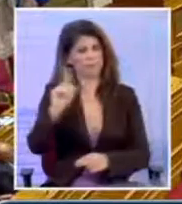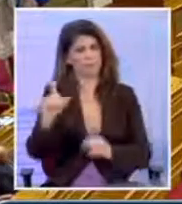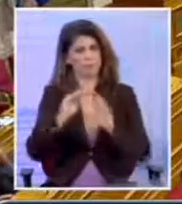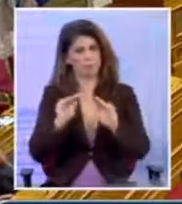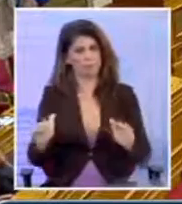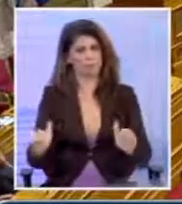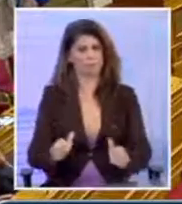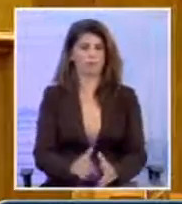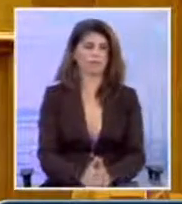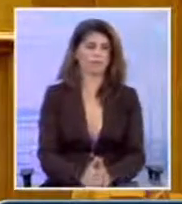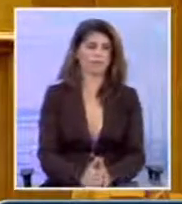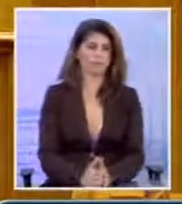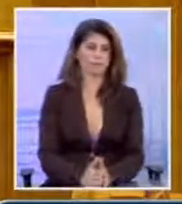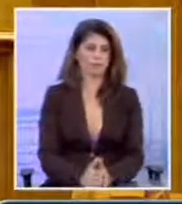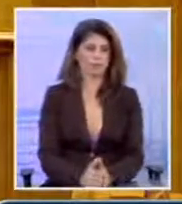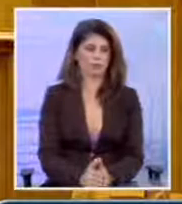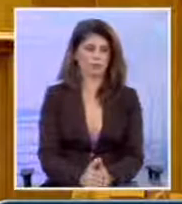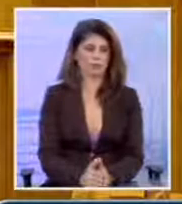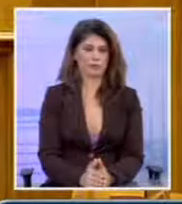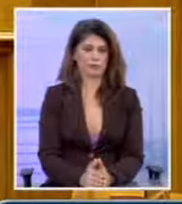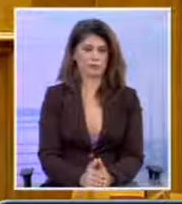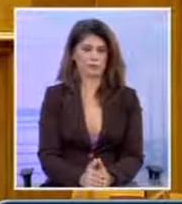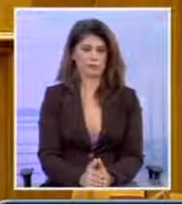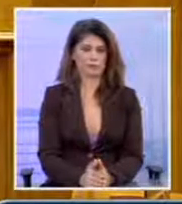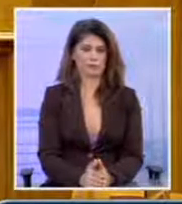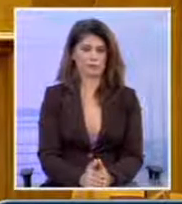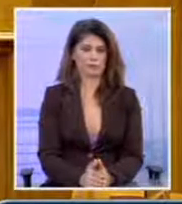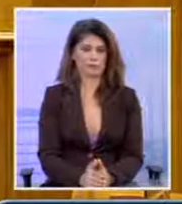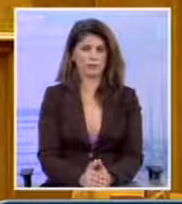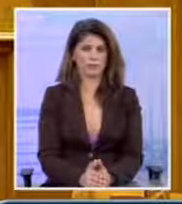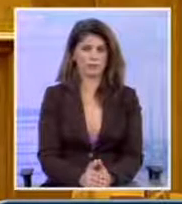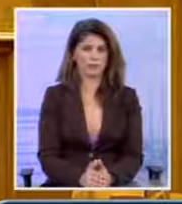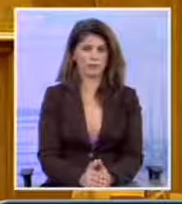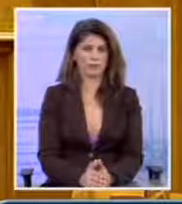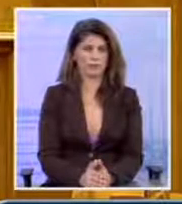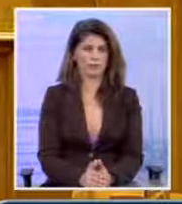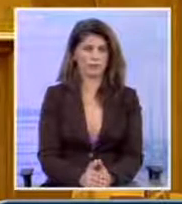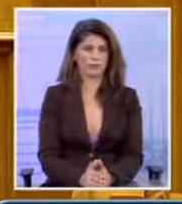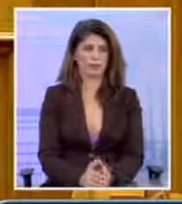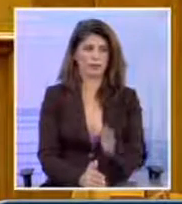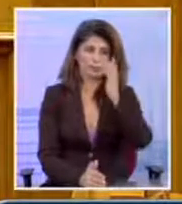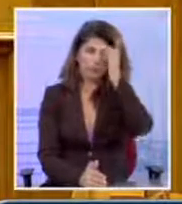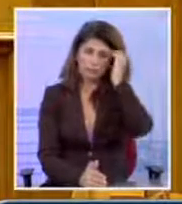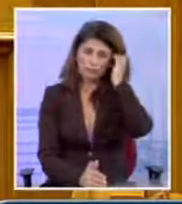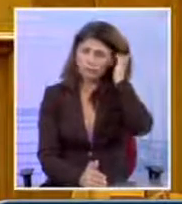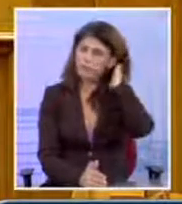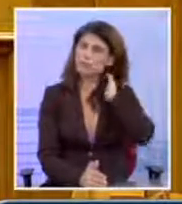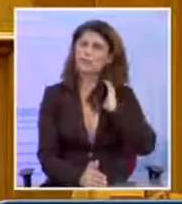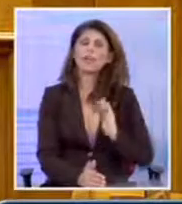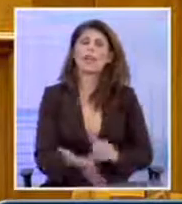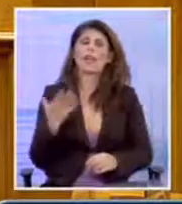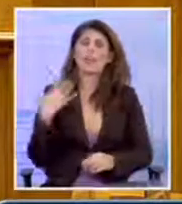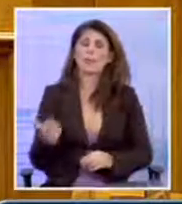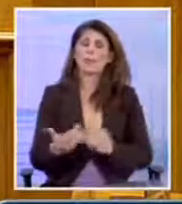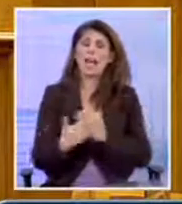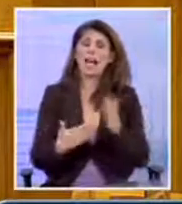κύριε Αλεξιάδη, συνεχίστε, μάλιστα. Παρακαλώ, συνεχίστε, μάλιστα, παρακαλώ, μάλιστα, συνεχίστε. Ότι υπήρχαν αριστερόμετρα